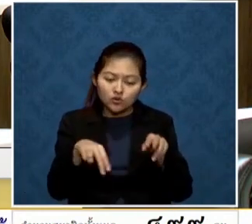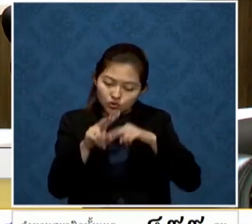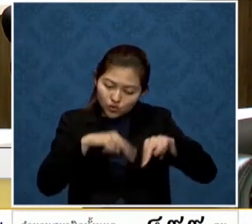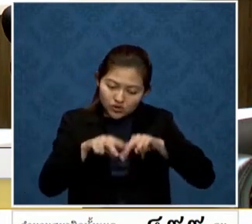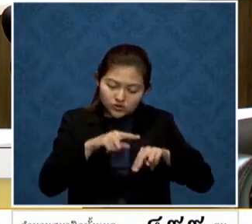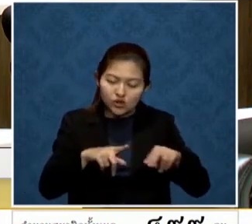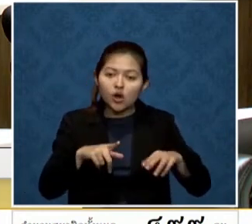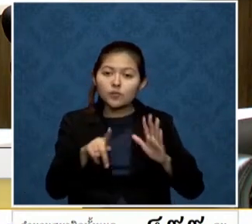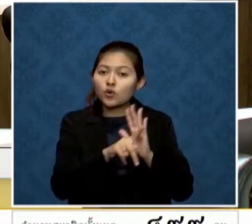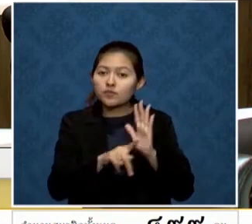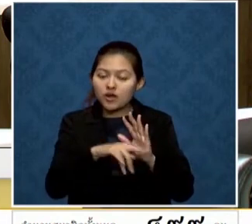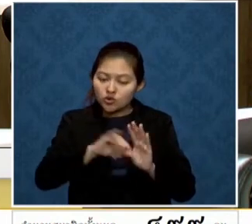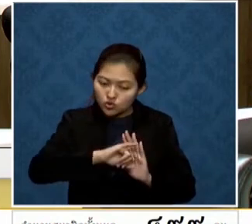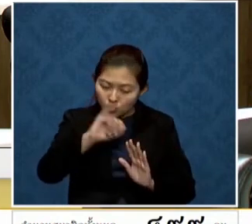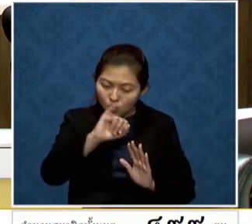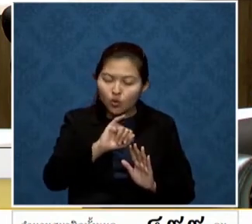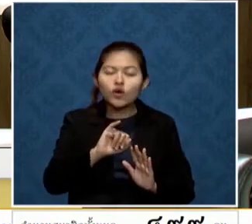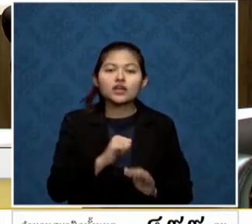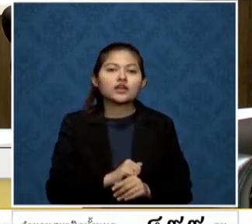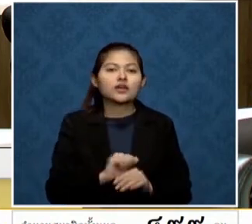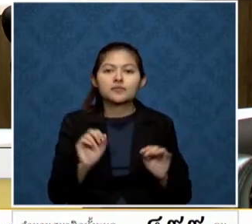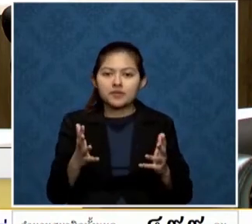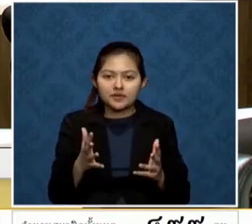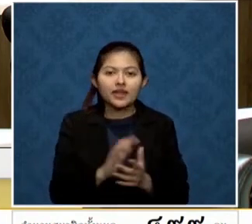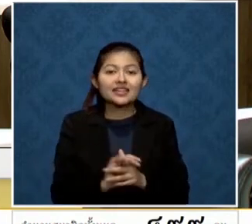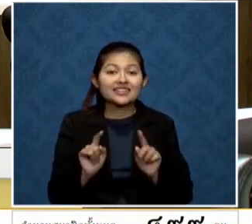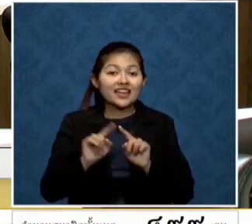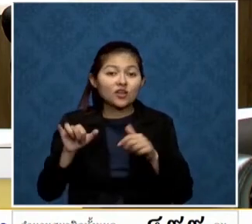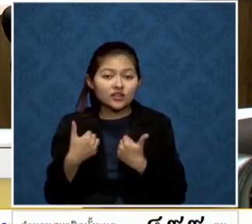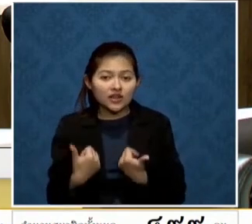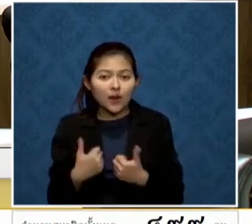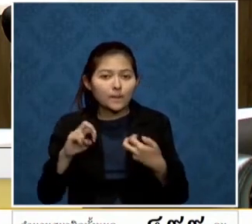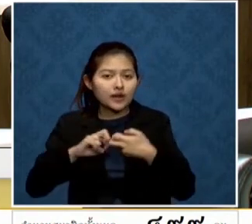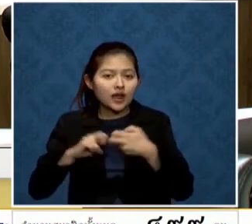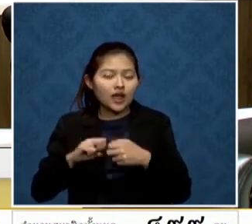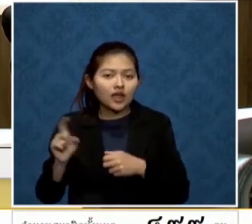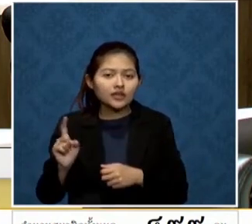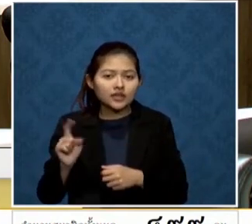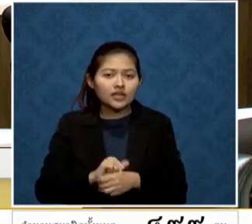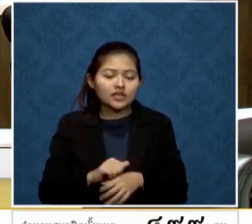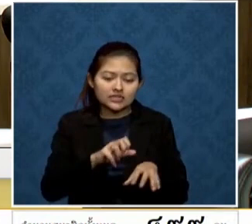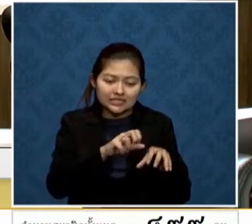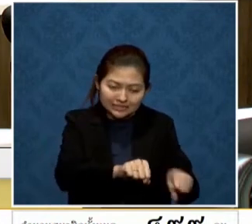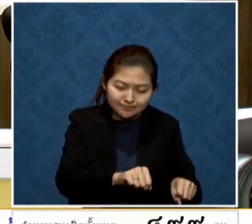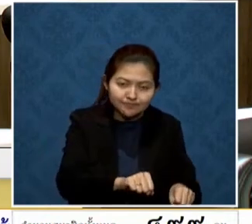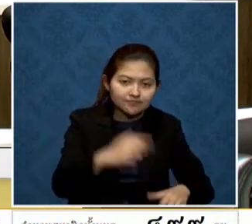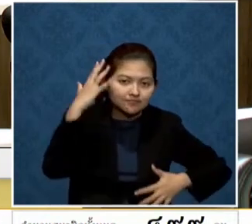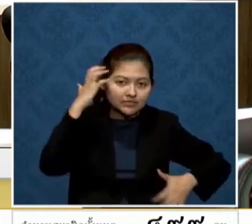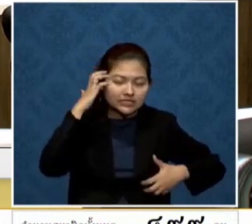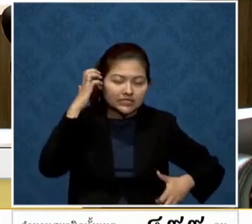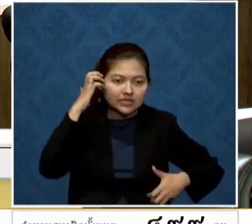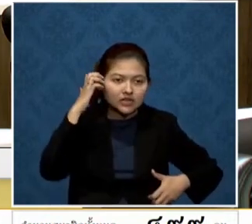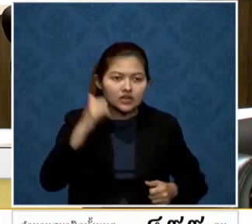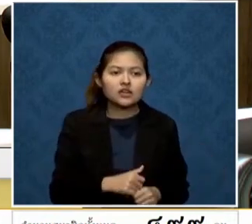หมายว่าตามกระบวนการที่ที่มันมีนะครับแต่ทุกวันนี้เนี่ยปัญหามันเกิดจากการที่รักรอบจับลิงเข้าไปอยู่